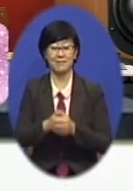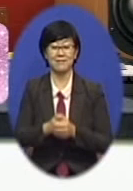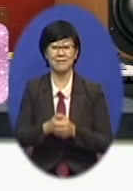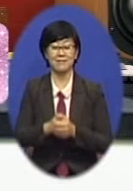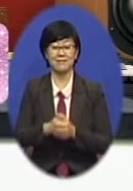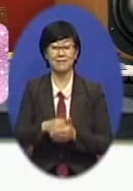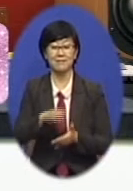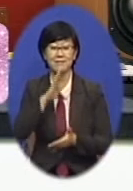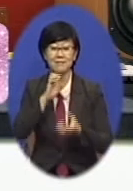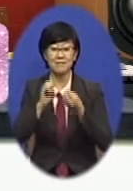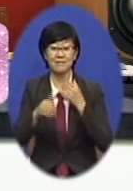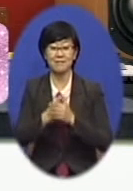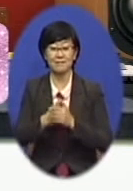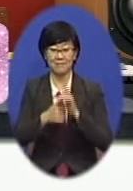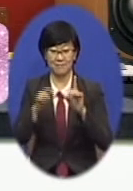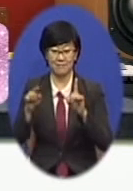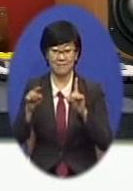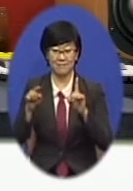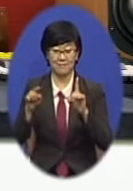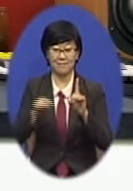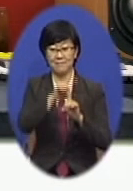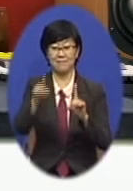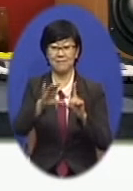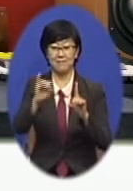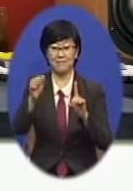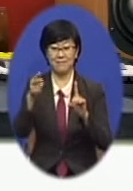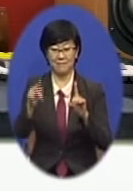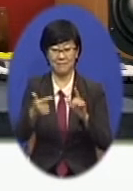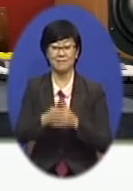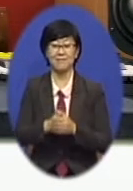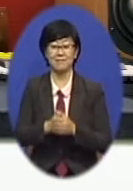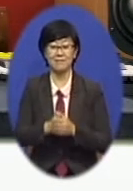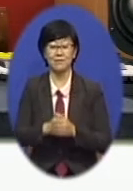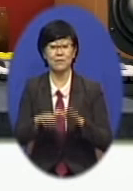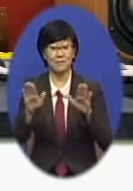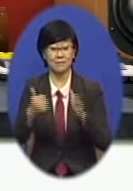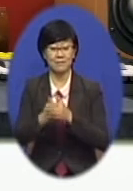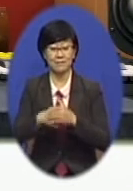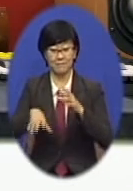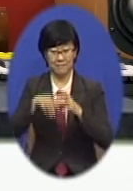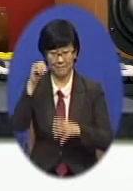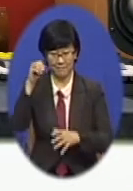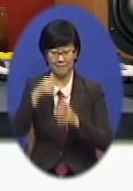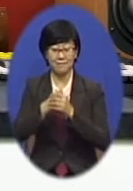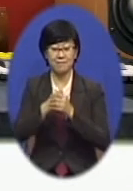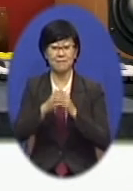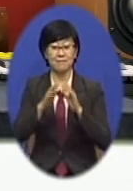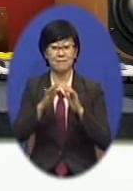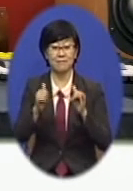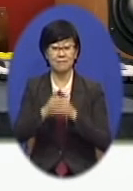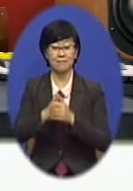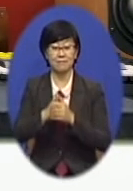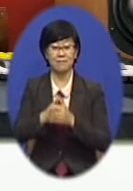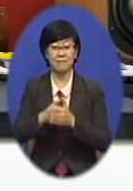자, 정답은 1번 이현이었죠. 네, 오늘 퀴즈에 당첨되신 분들은